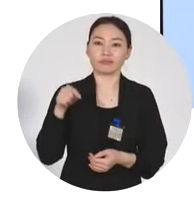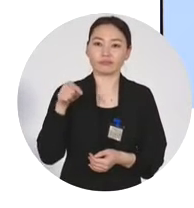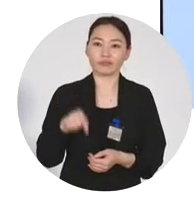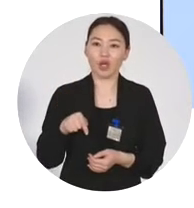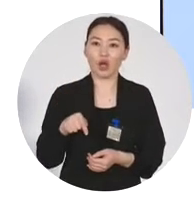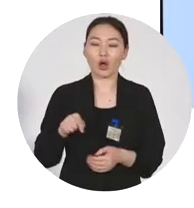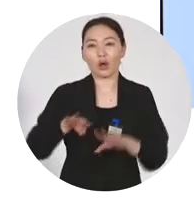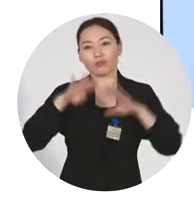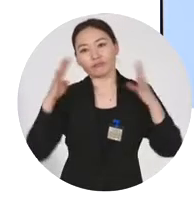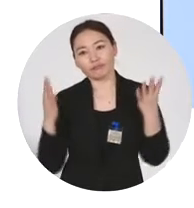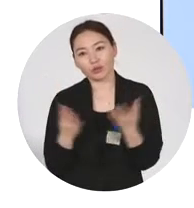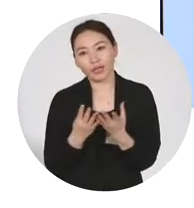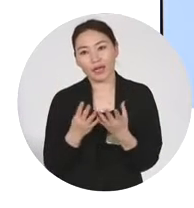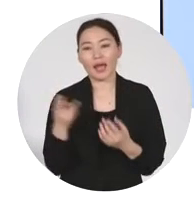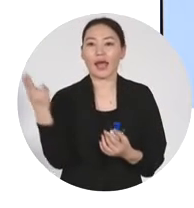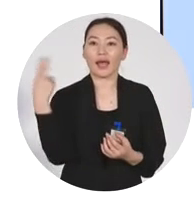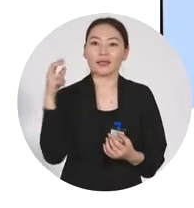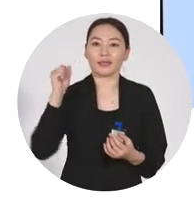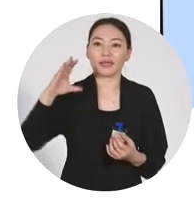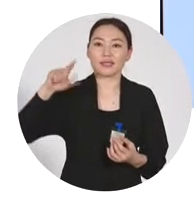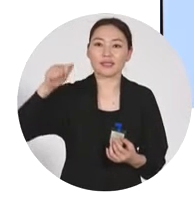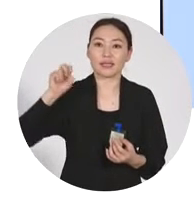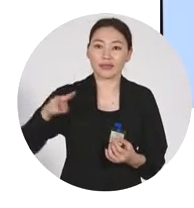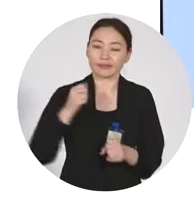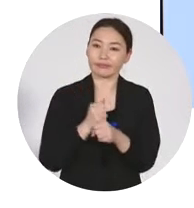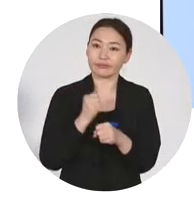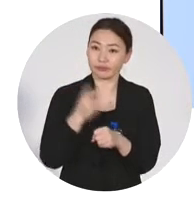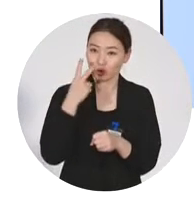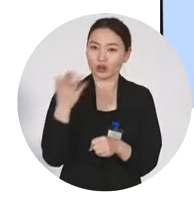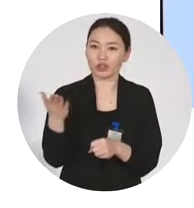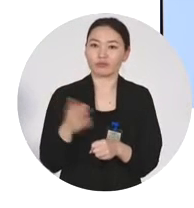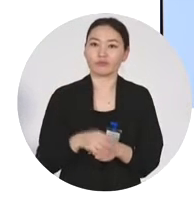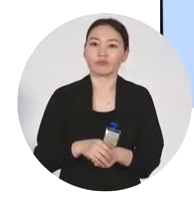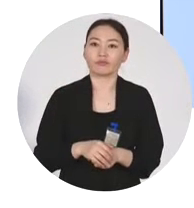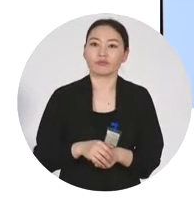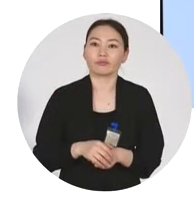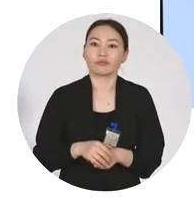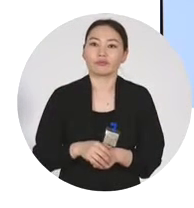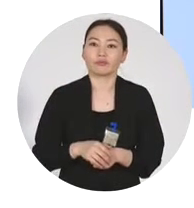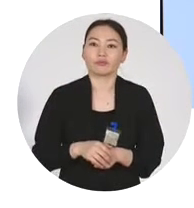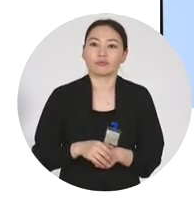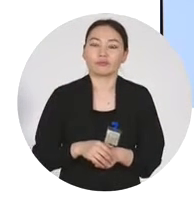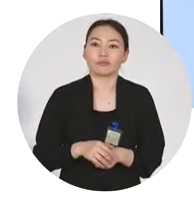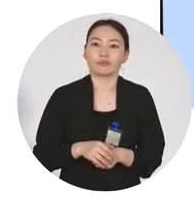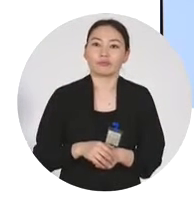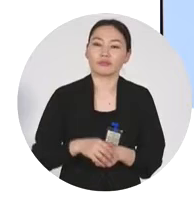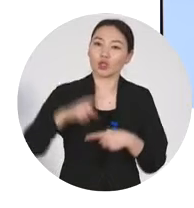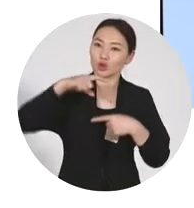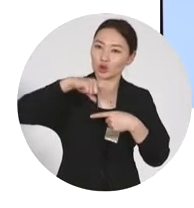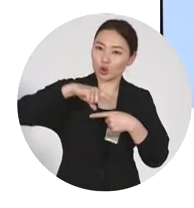хичээлээ баттгаад дадлаг ажиллая. За тэгэхээр ямар дадлаг ажиллах вэ